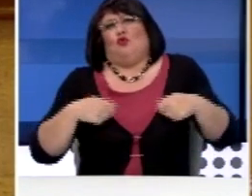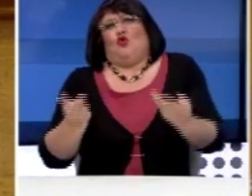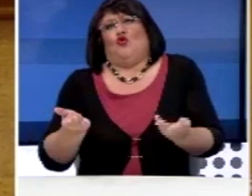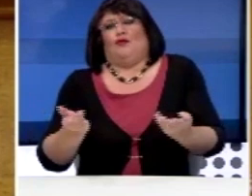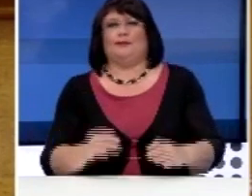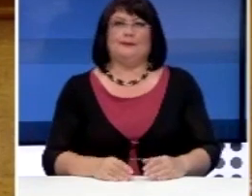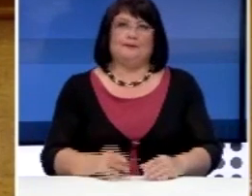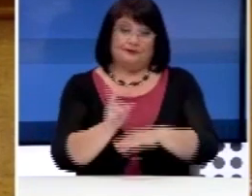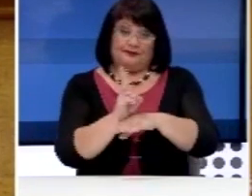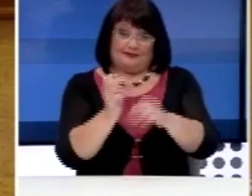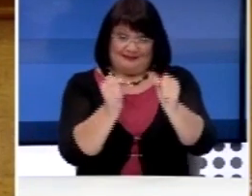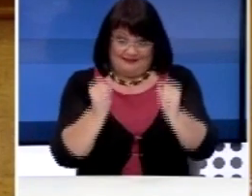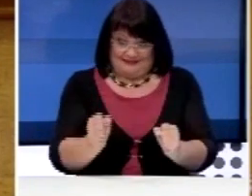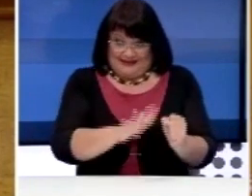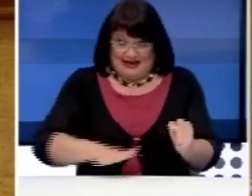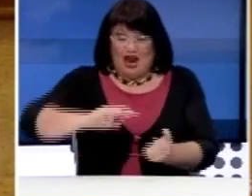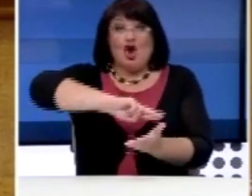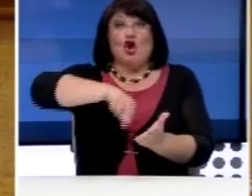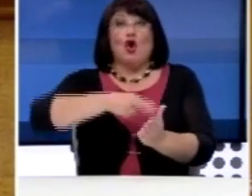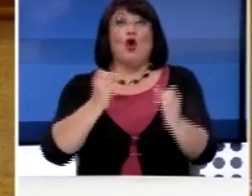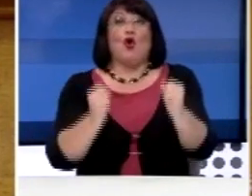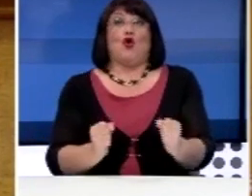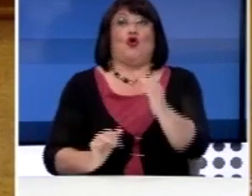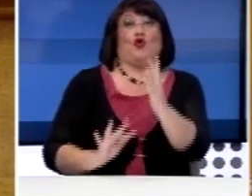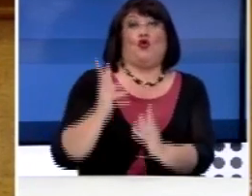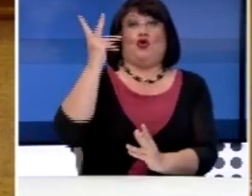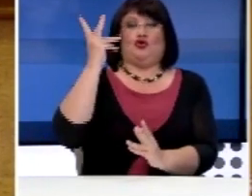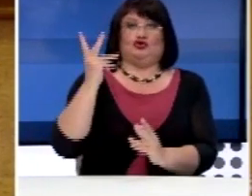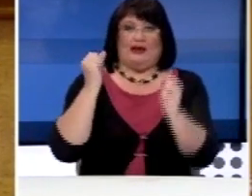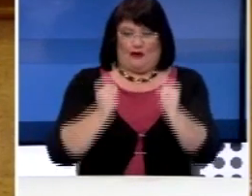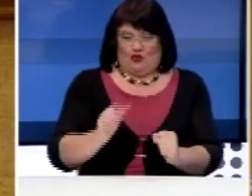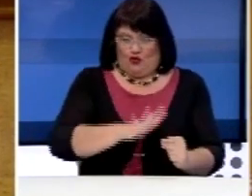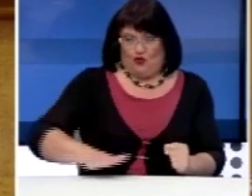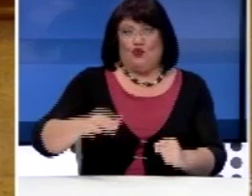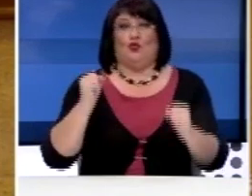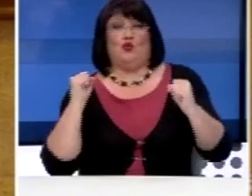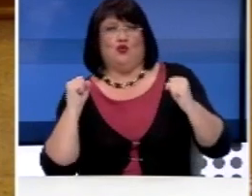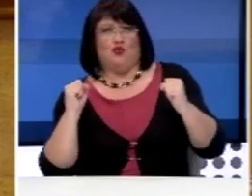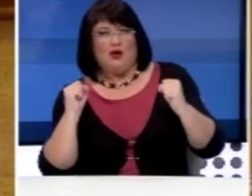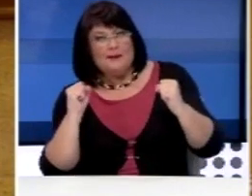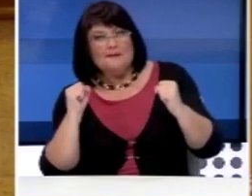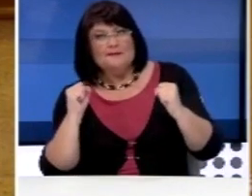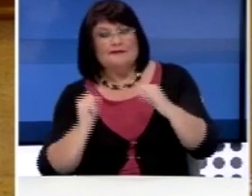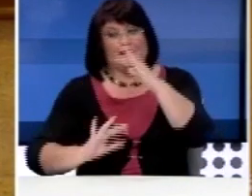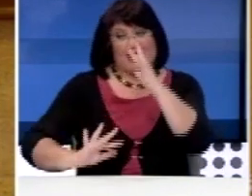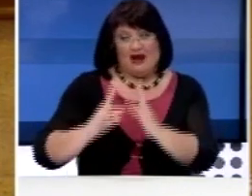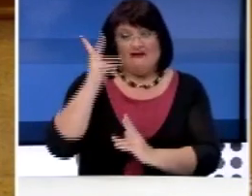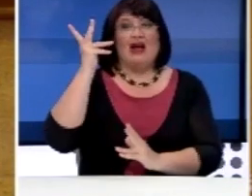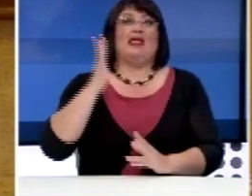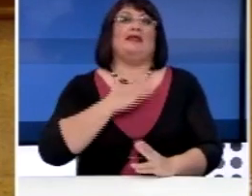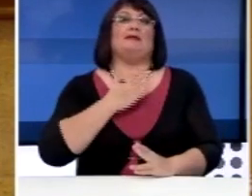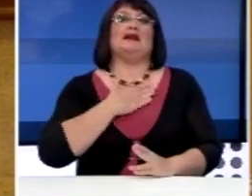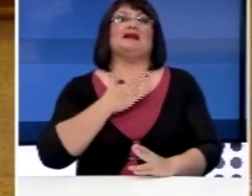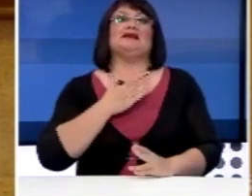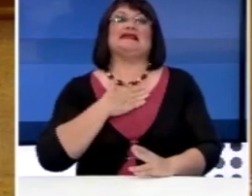για γεωστρατηγική αναβάθμιση της ελληνικής άρχουσας τάξης, δηλαδή ουσιαστικά της αναβάθμισης των δικών της